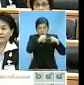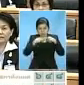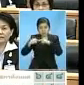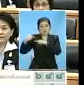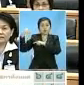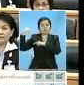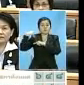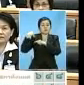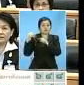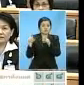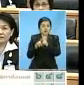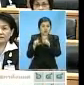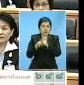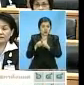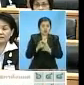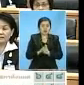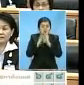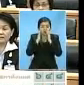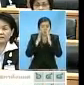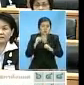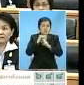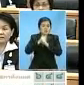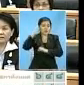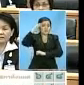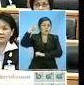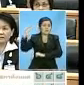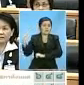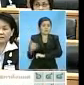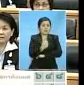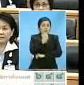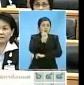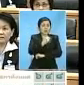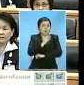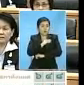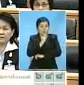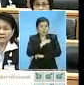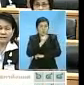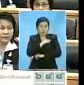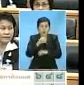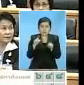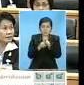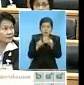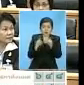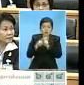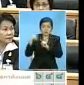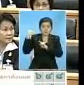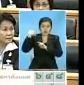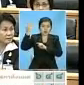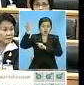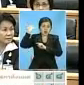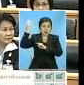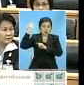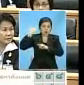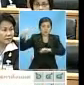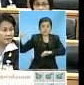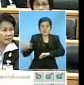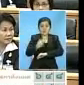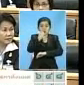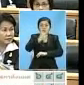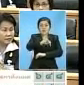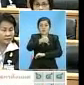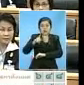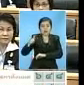าผู้ทำการรัฐประหารนั้นก็จะเกรงกลัวว่าตนจะถูกผู้ที่เราล้มล้างกลับมาแก้แค้